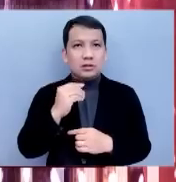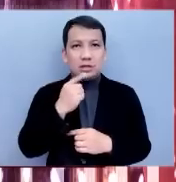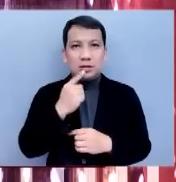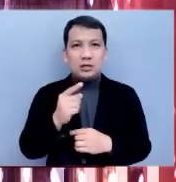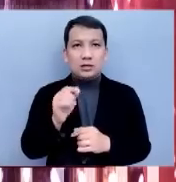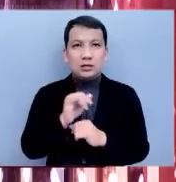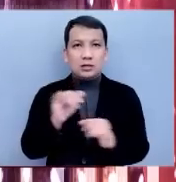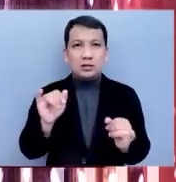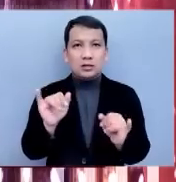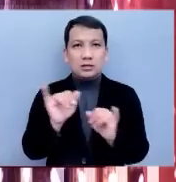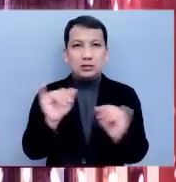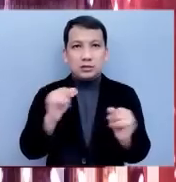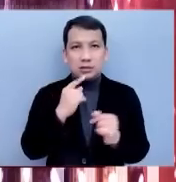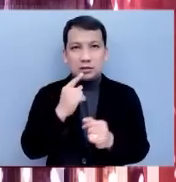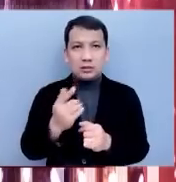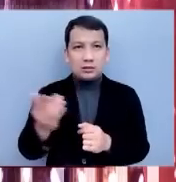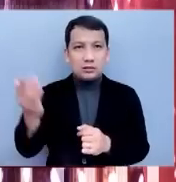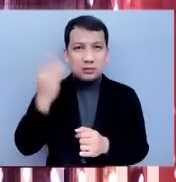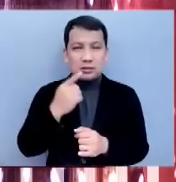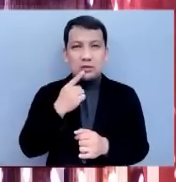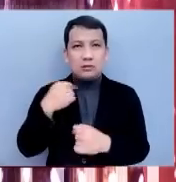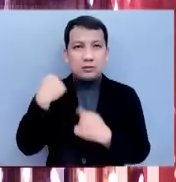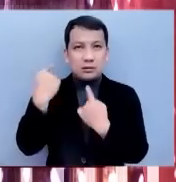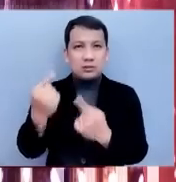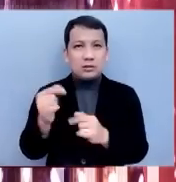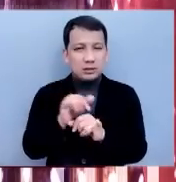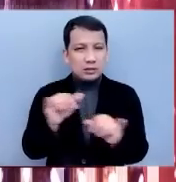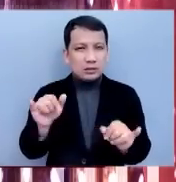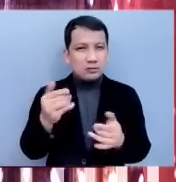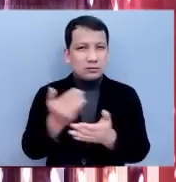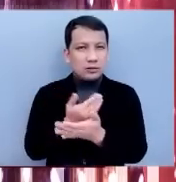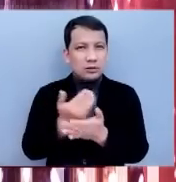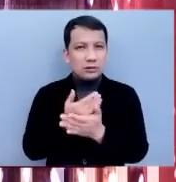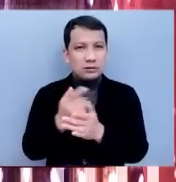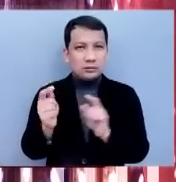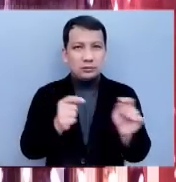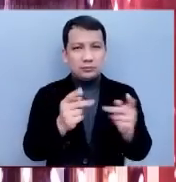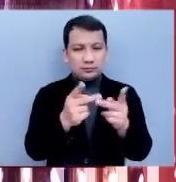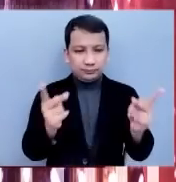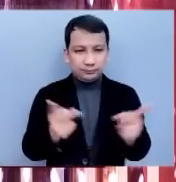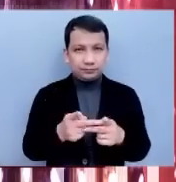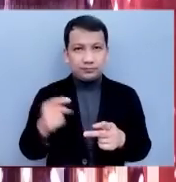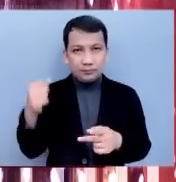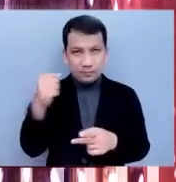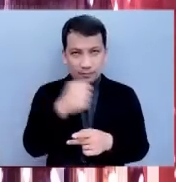formula raw ito from the preview season pero with new locations at new strangers.